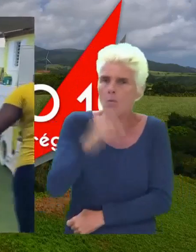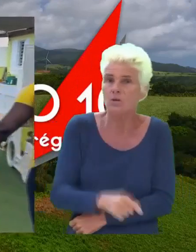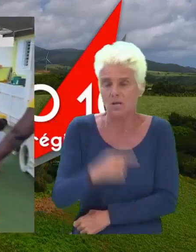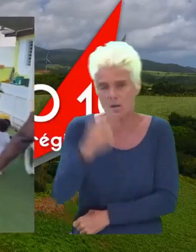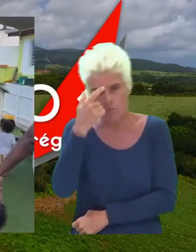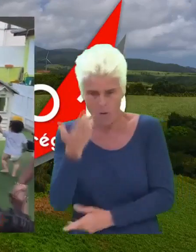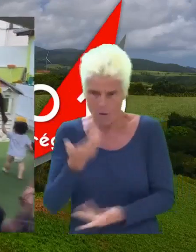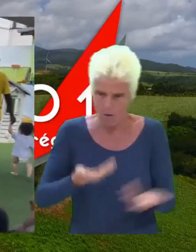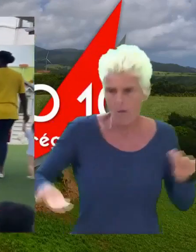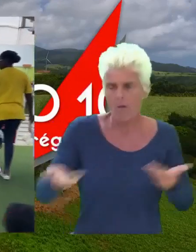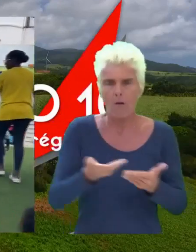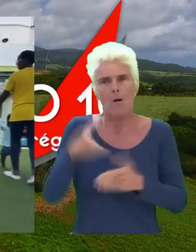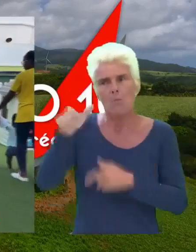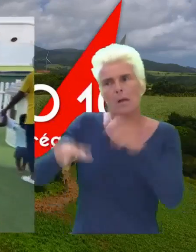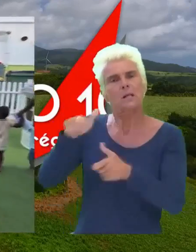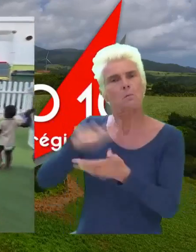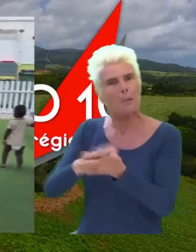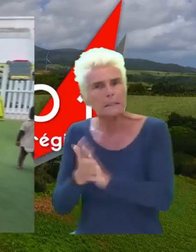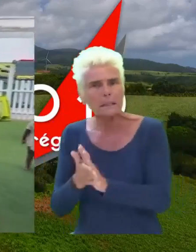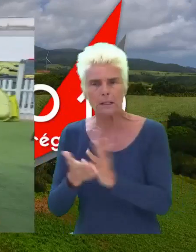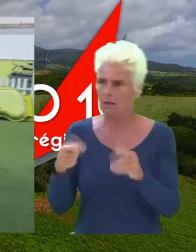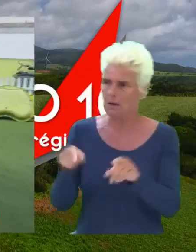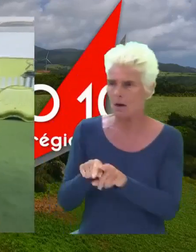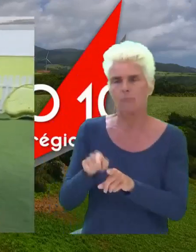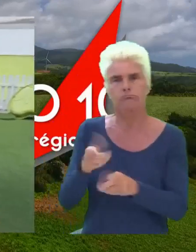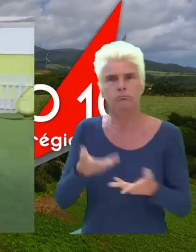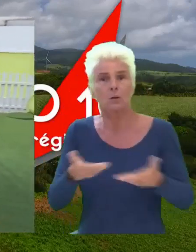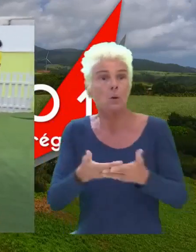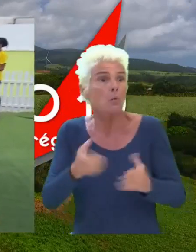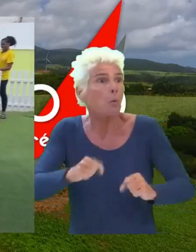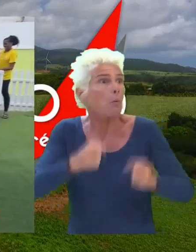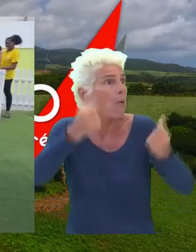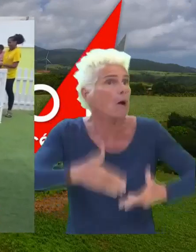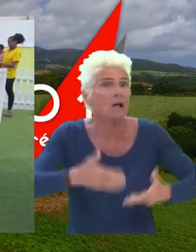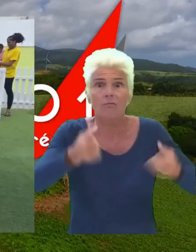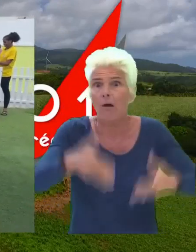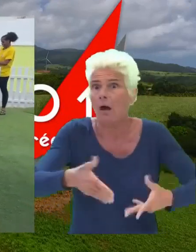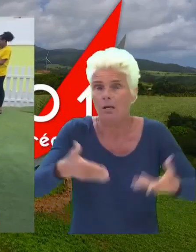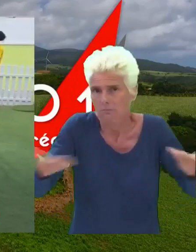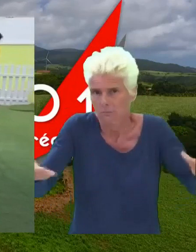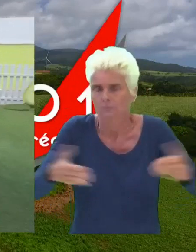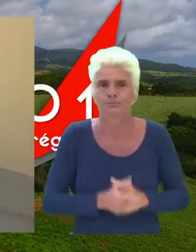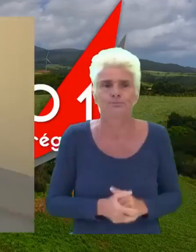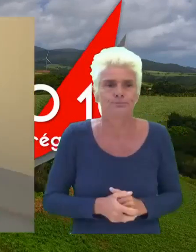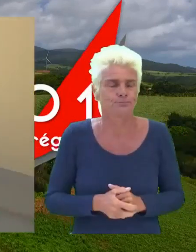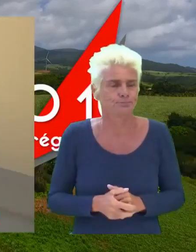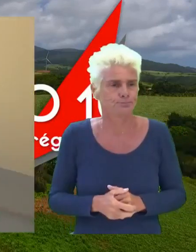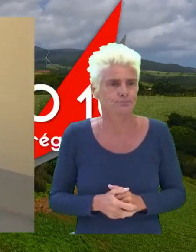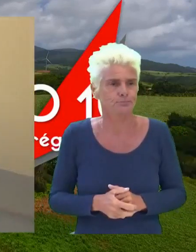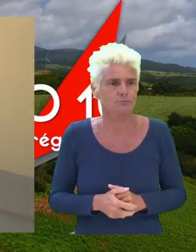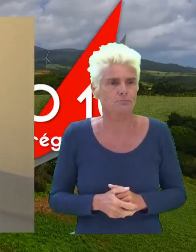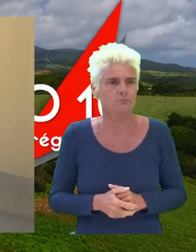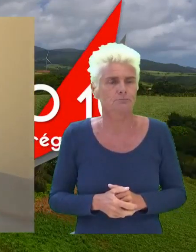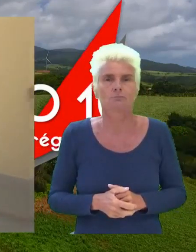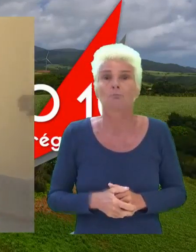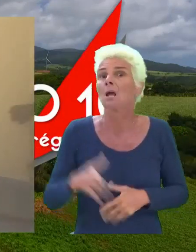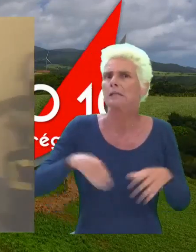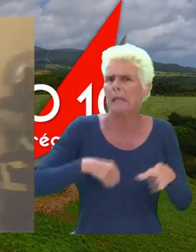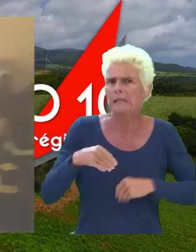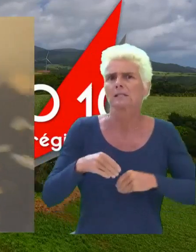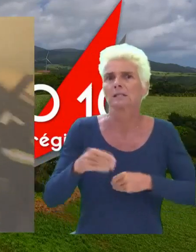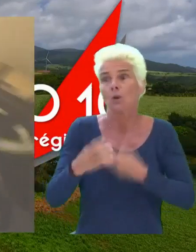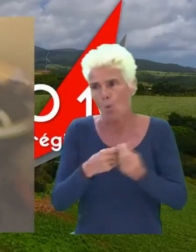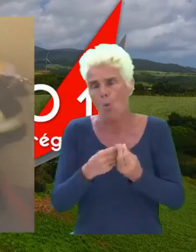jambe un peu le personnel par rapport aux situations éventuelles qui pourrait qui pourrait survenir faut que les directrices les responsables